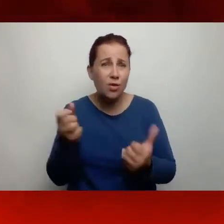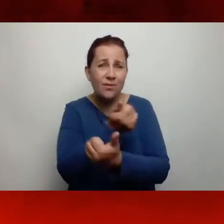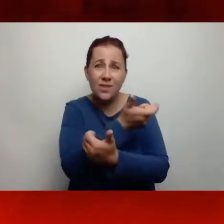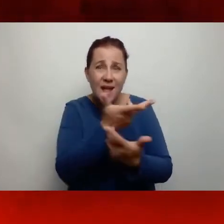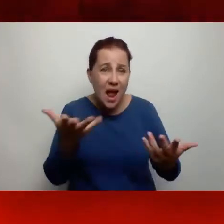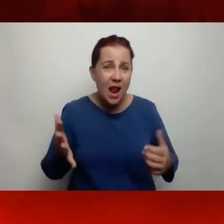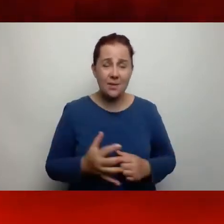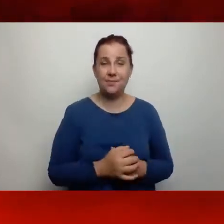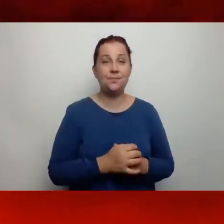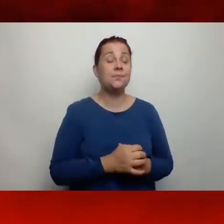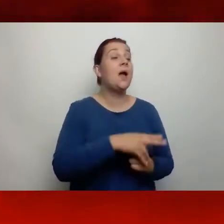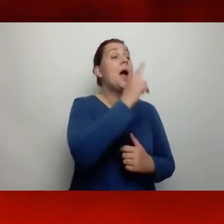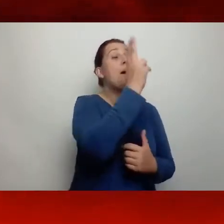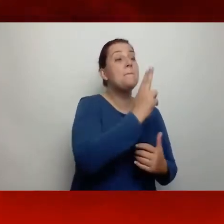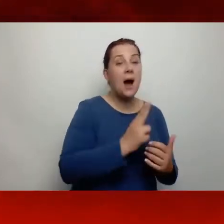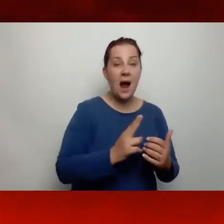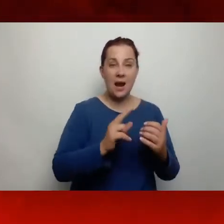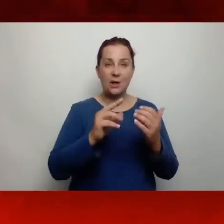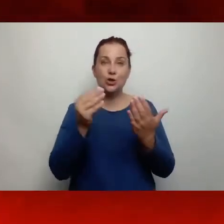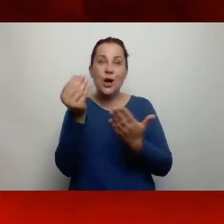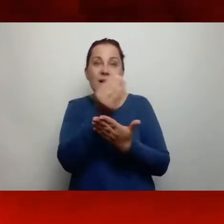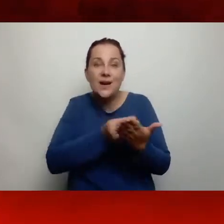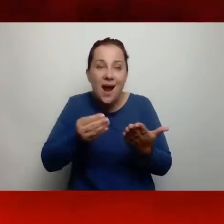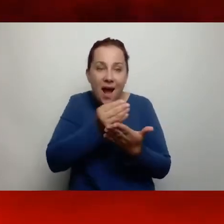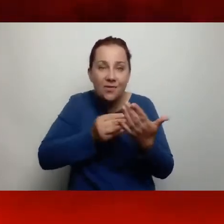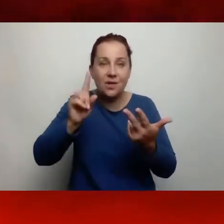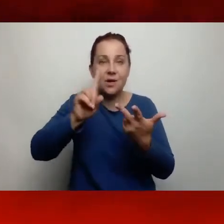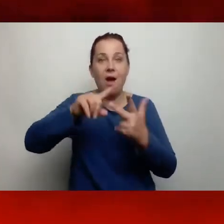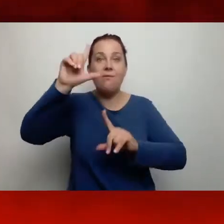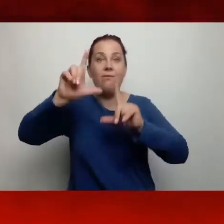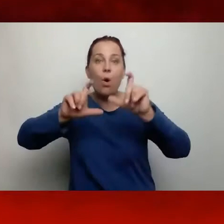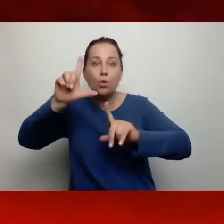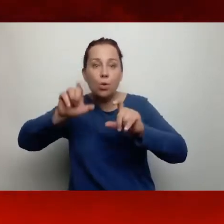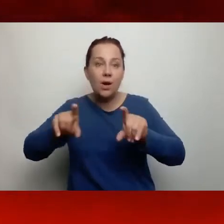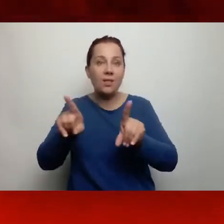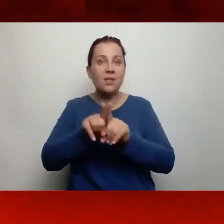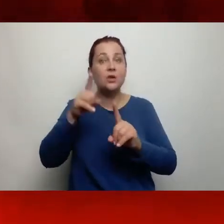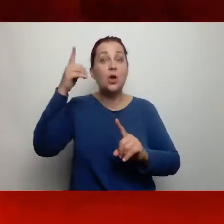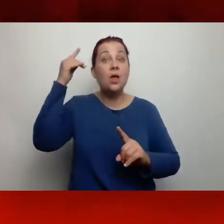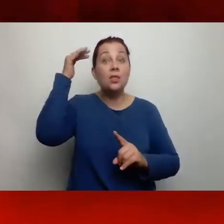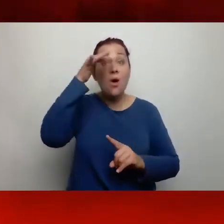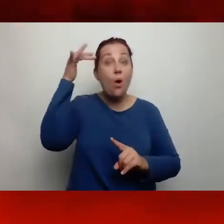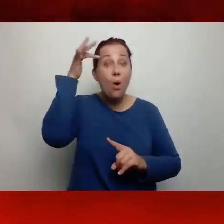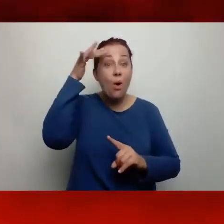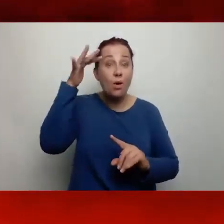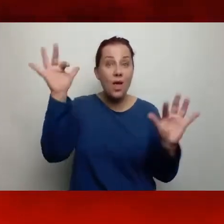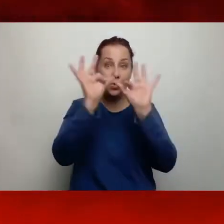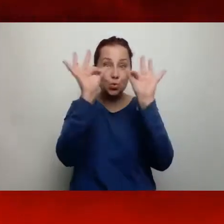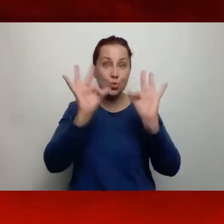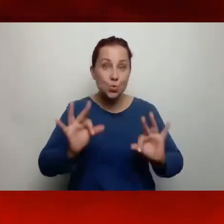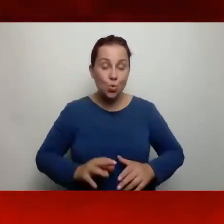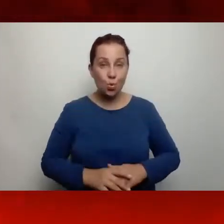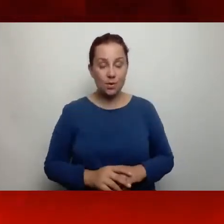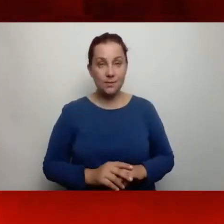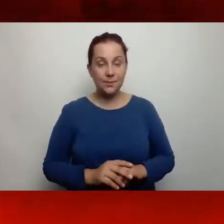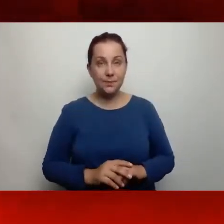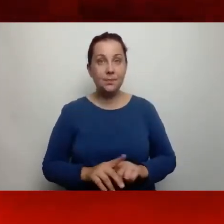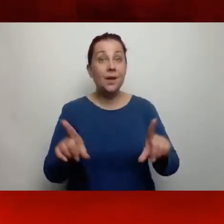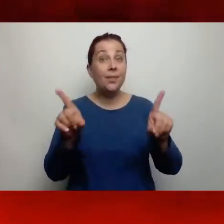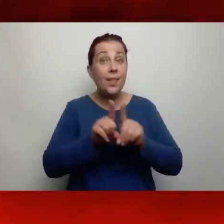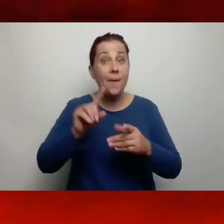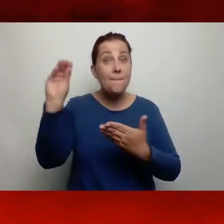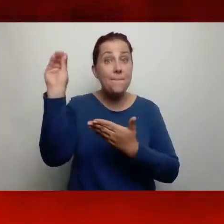malarzem, grafikiem, fotografem, teoretykiem sztuki, był również